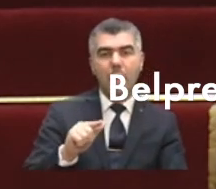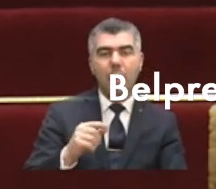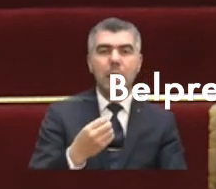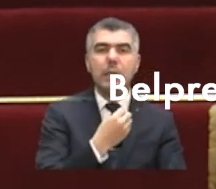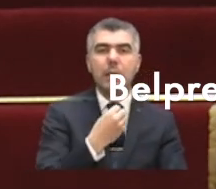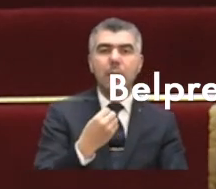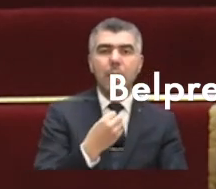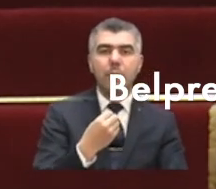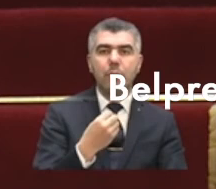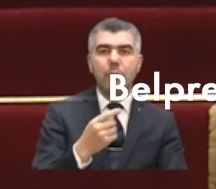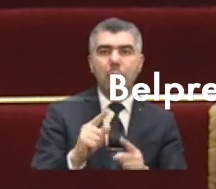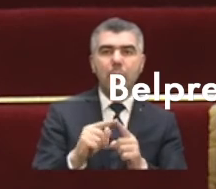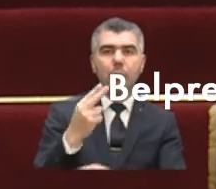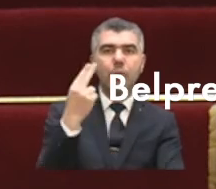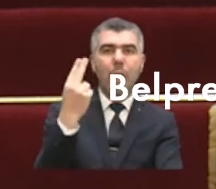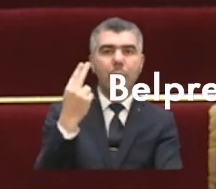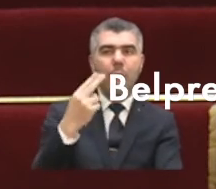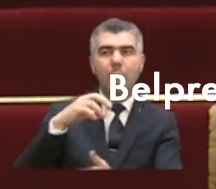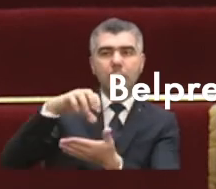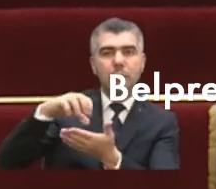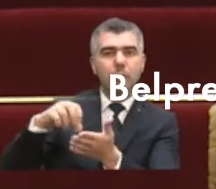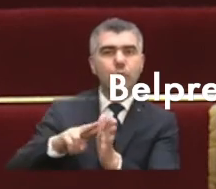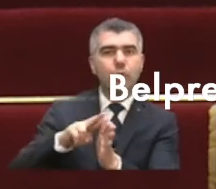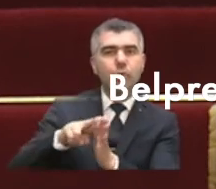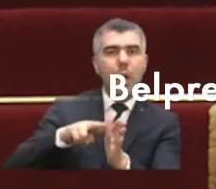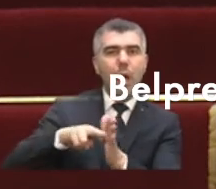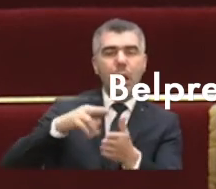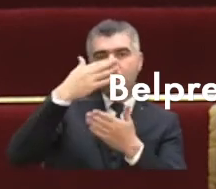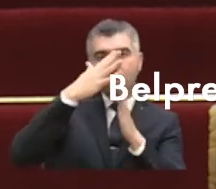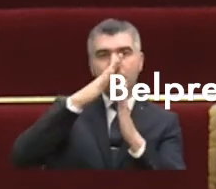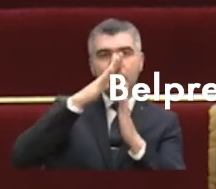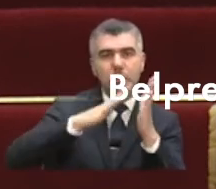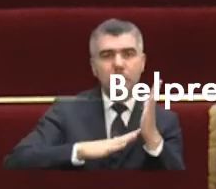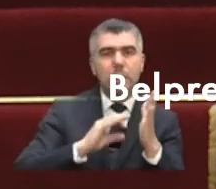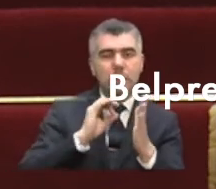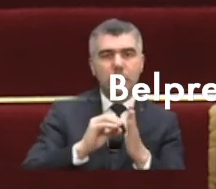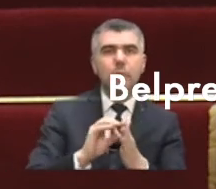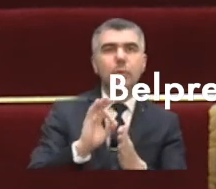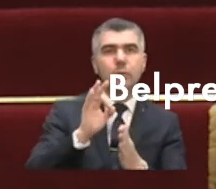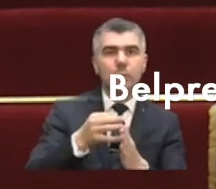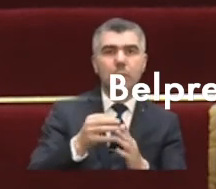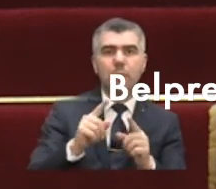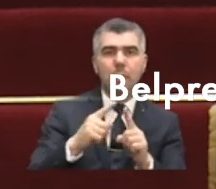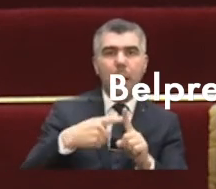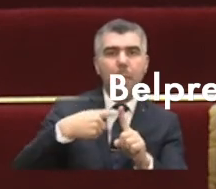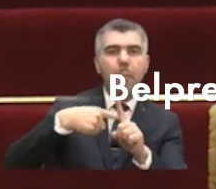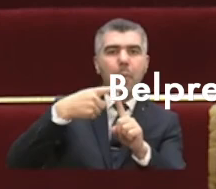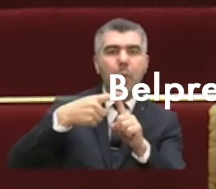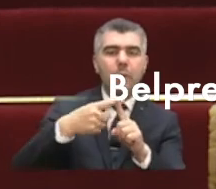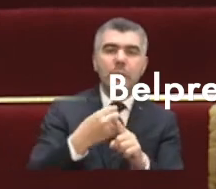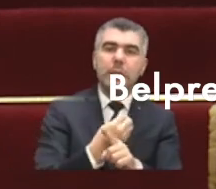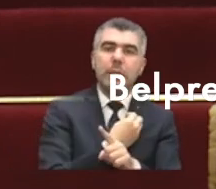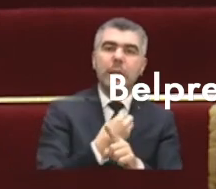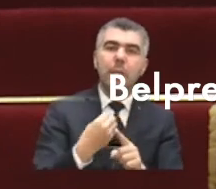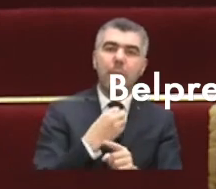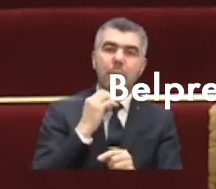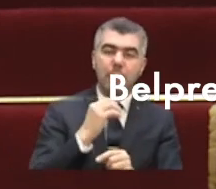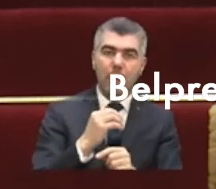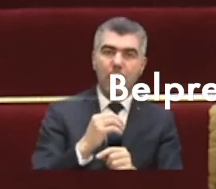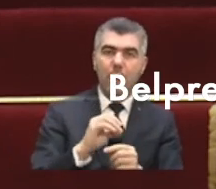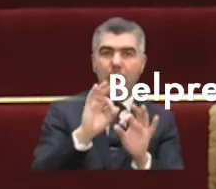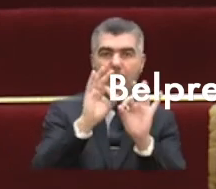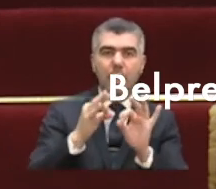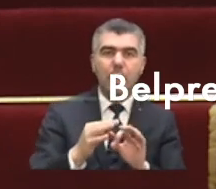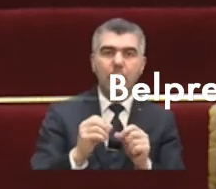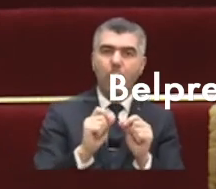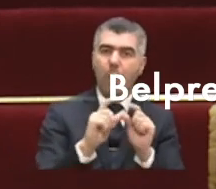مستشفيات جامعية في جل جهات المملكة تقريبا، وذلك سيؤدي إلى رفع من الأطر الطبية واحد العدد اللي هو